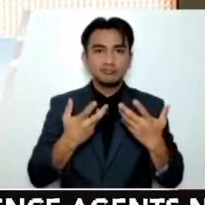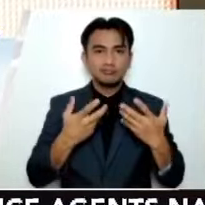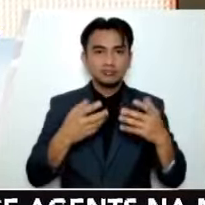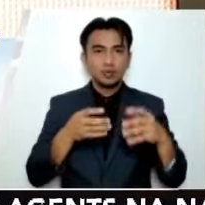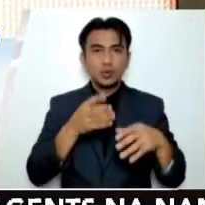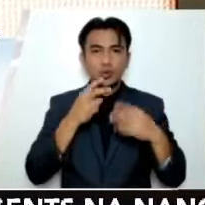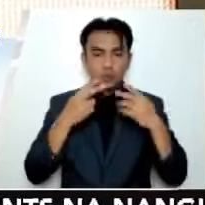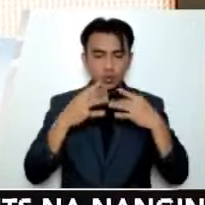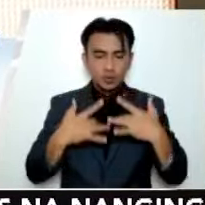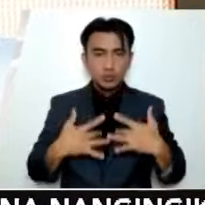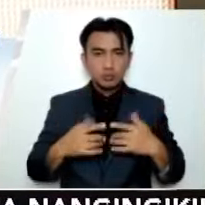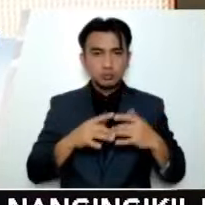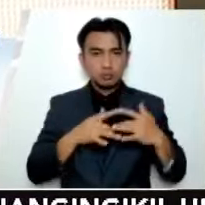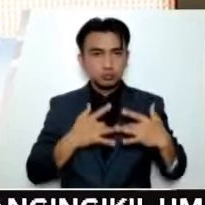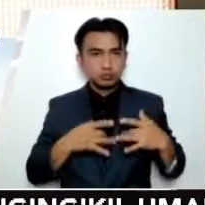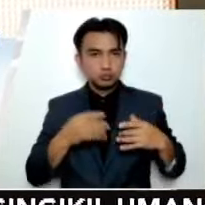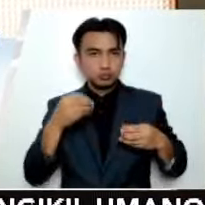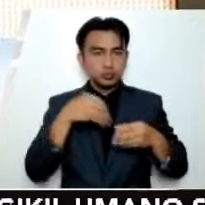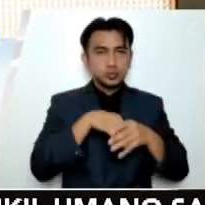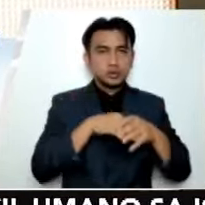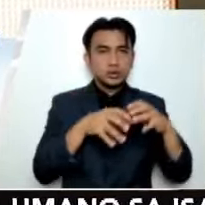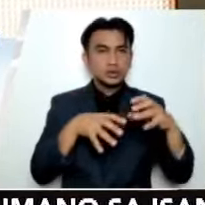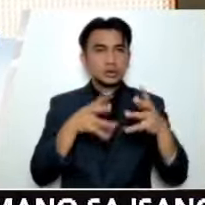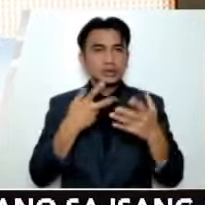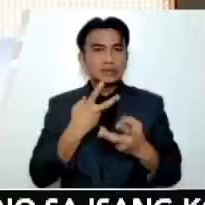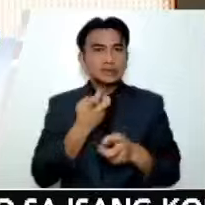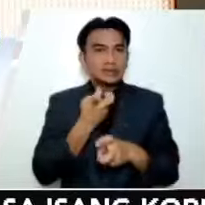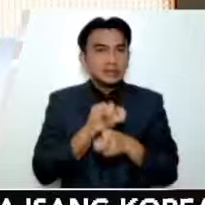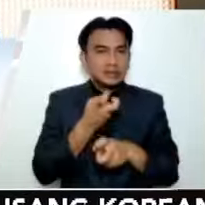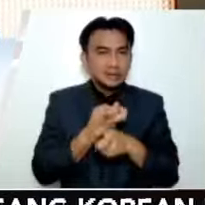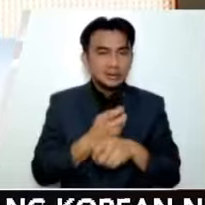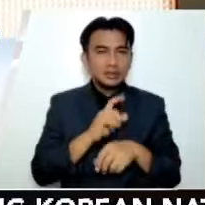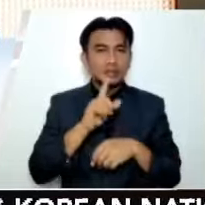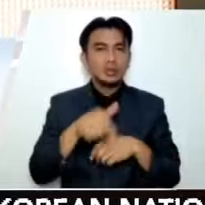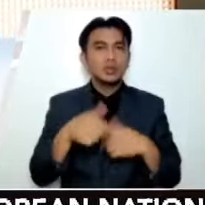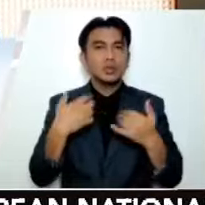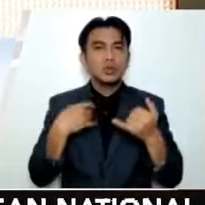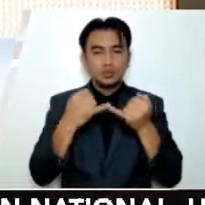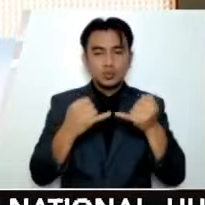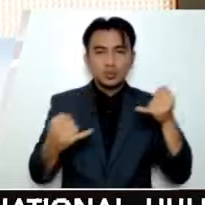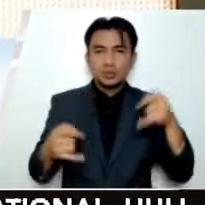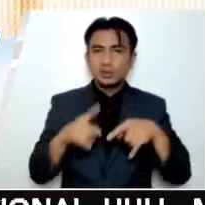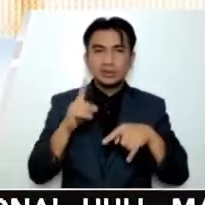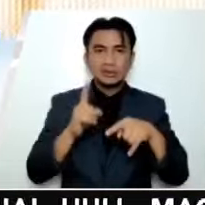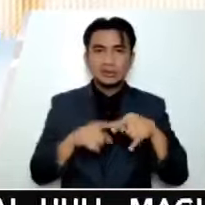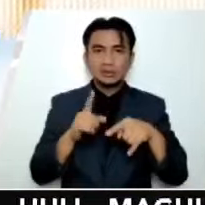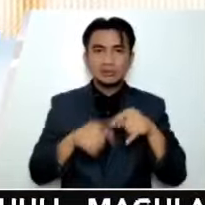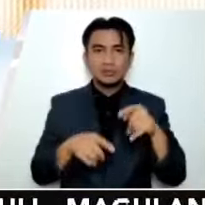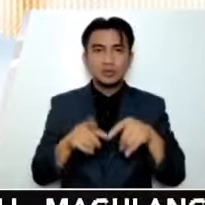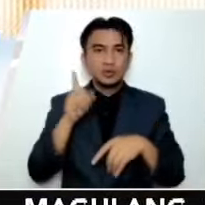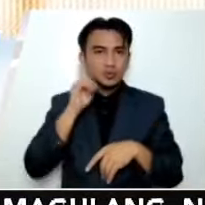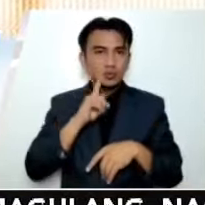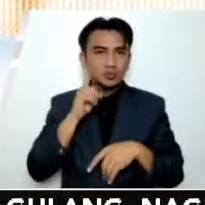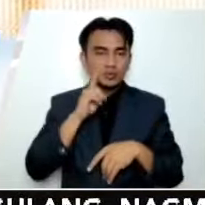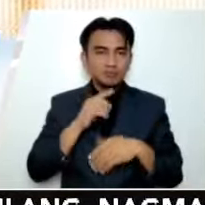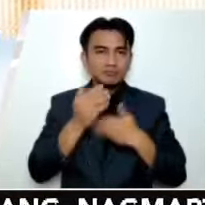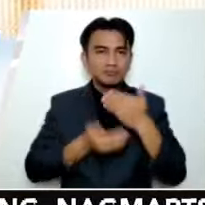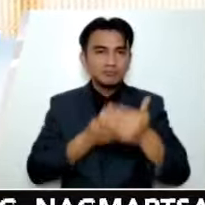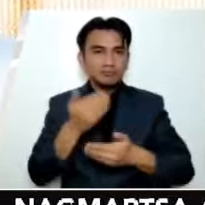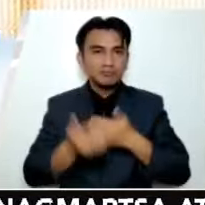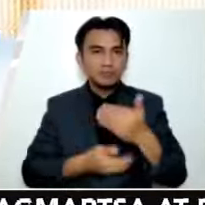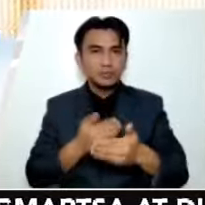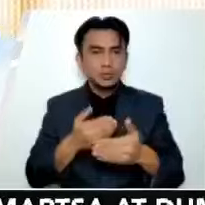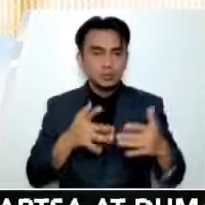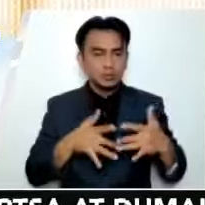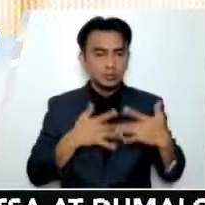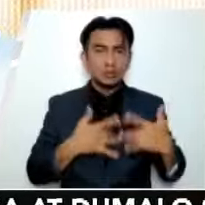ito. Ngayon, nanigas sila at nabarahan, ang dugo ay hindi nakarating sa puso. Yung puso nyo, okay lang masaktan